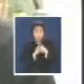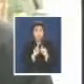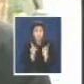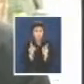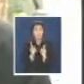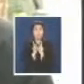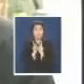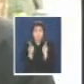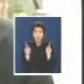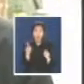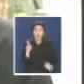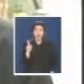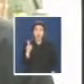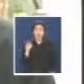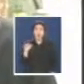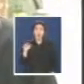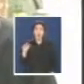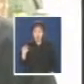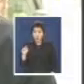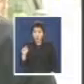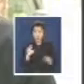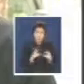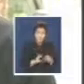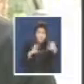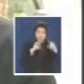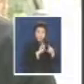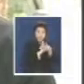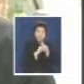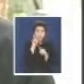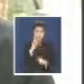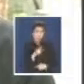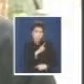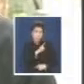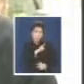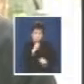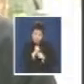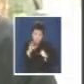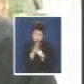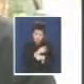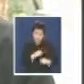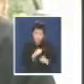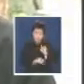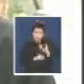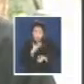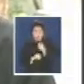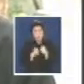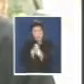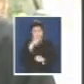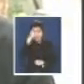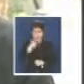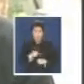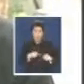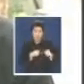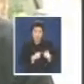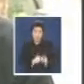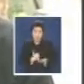คณะกรรมการกยน.รัฐบาลทุกภาคส่วนจะทำหน้าที่นี้อย่างเต็มที่แล้วก็ทุ่มเททั้งแรงกายแรงใจเพื่อที่